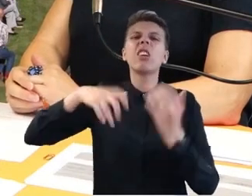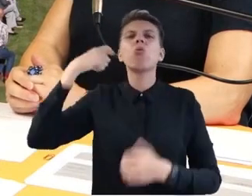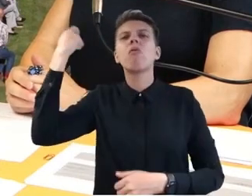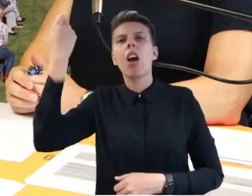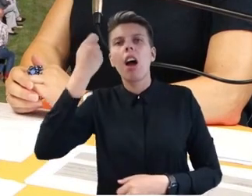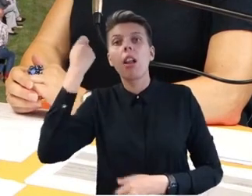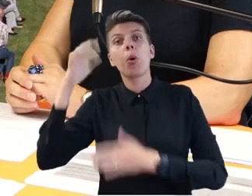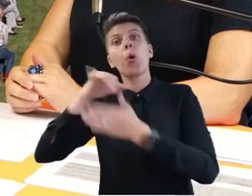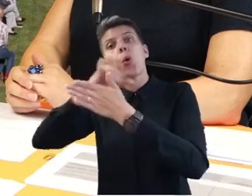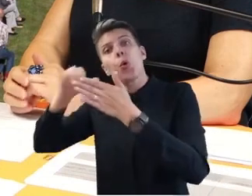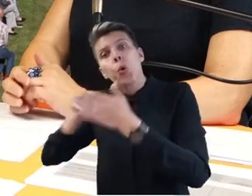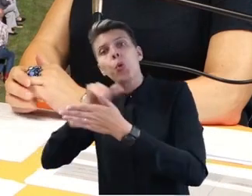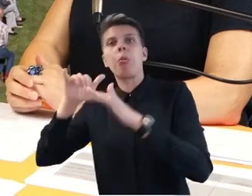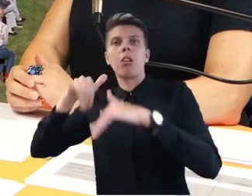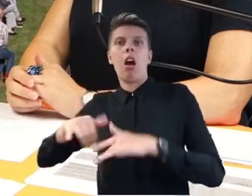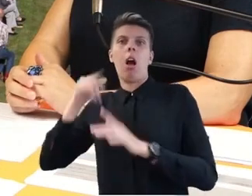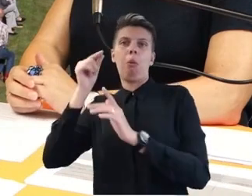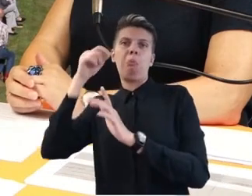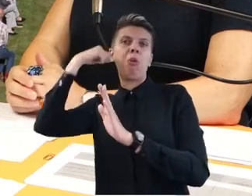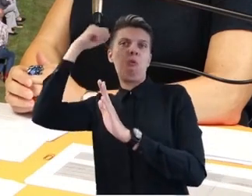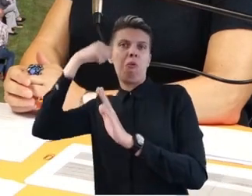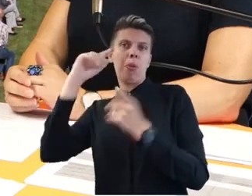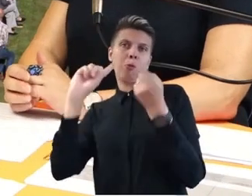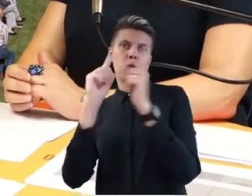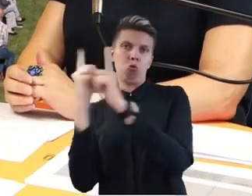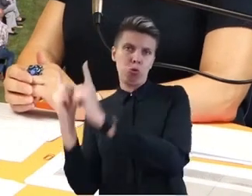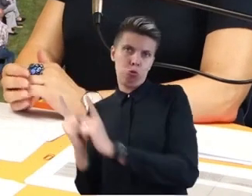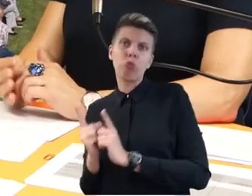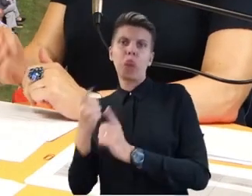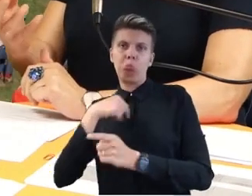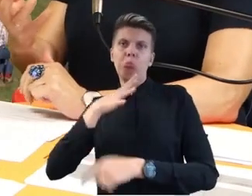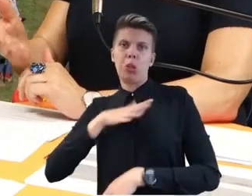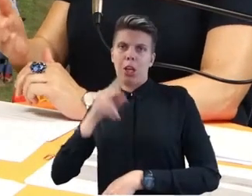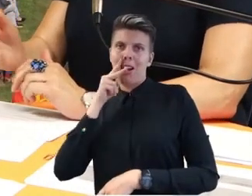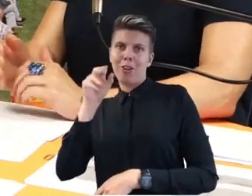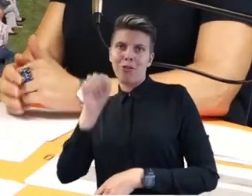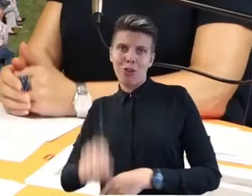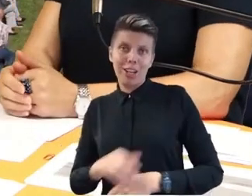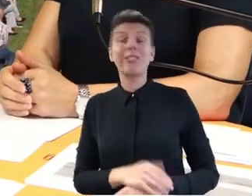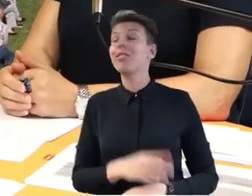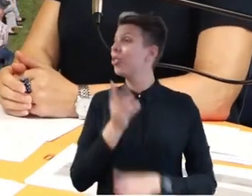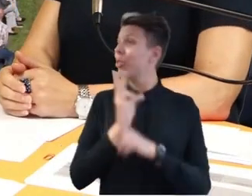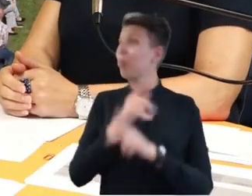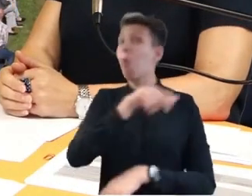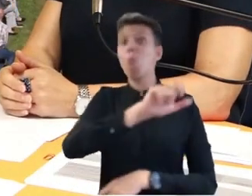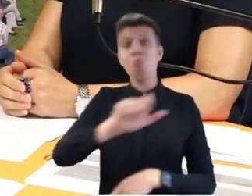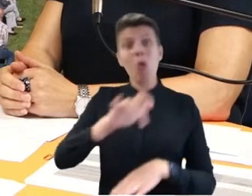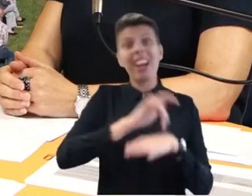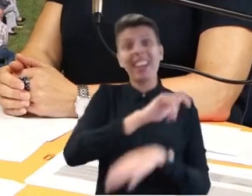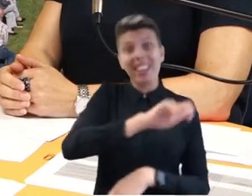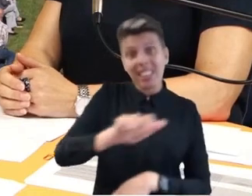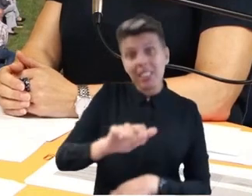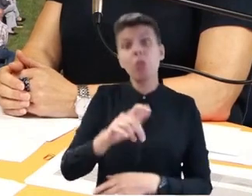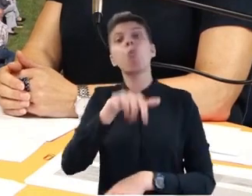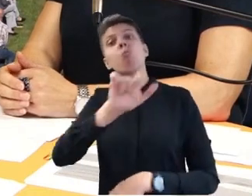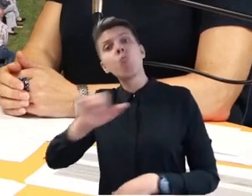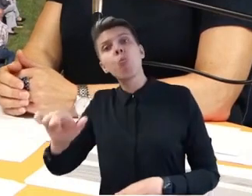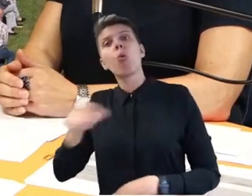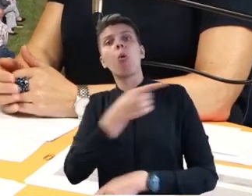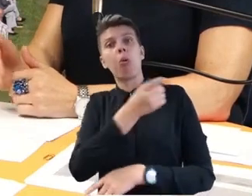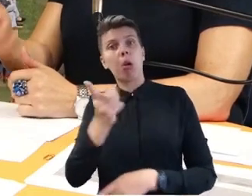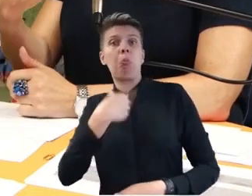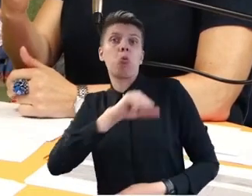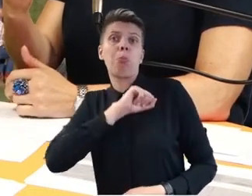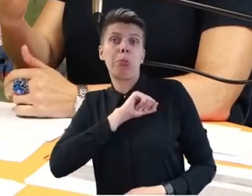kleine filmchen verfügbar ja das heißt auch die bürgerinnen und bürger können natürlich davon profitieren was wir